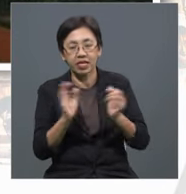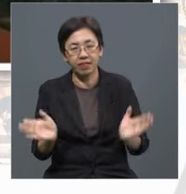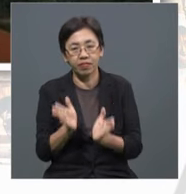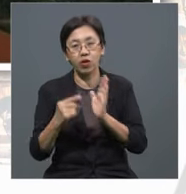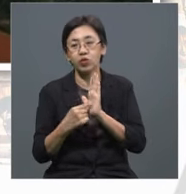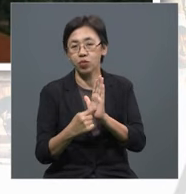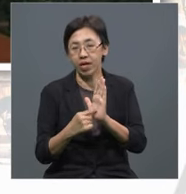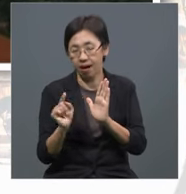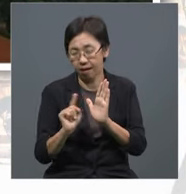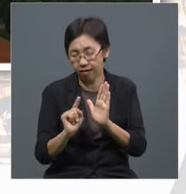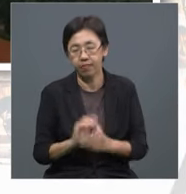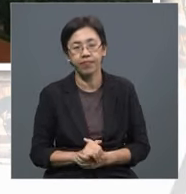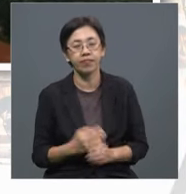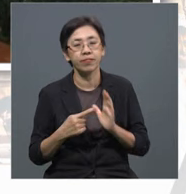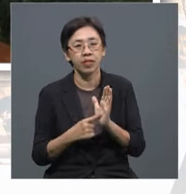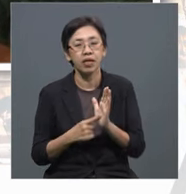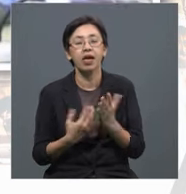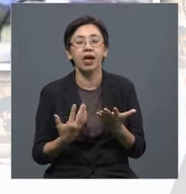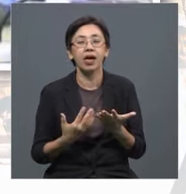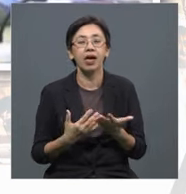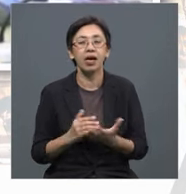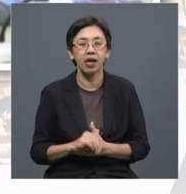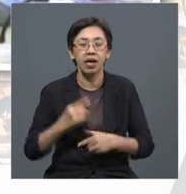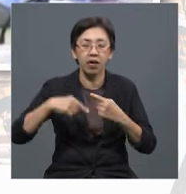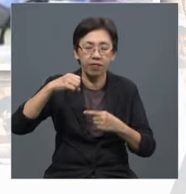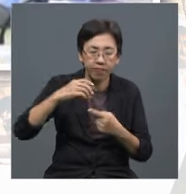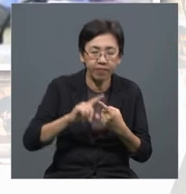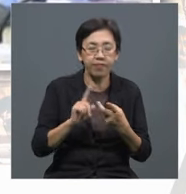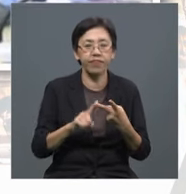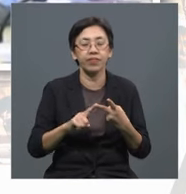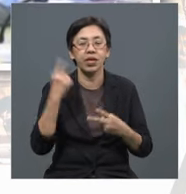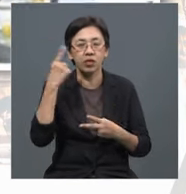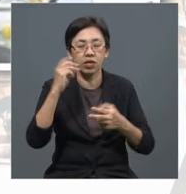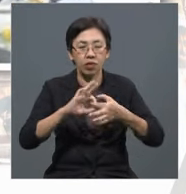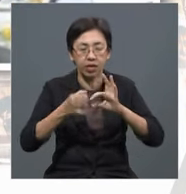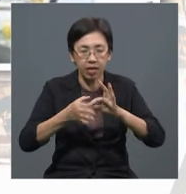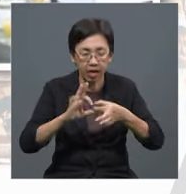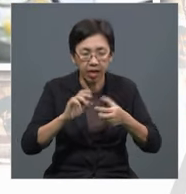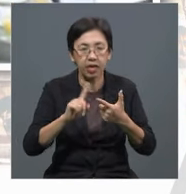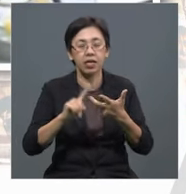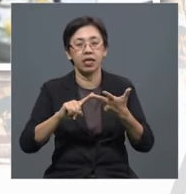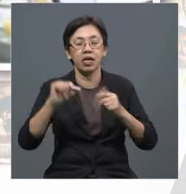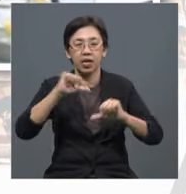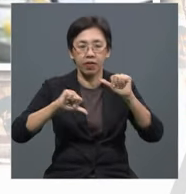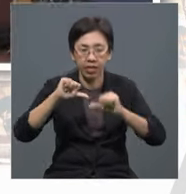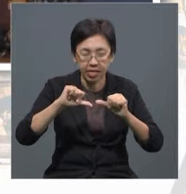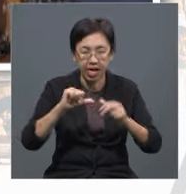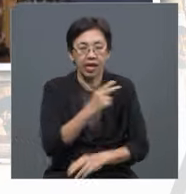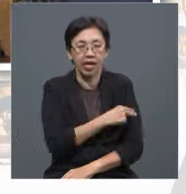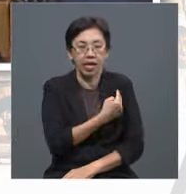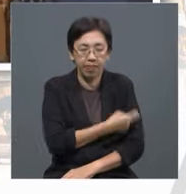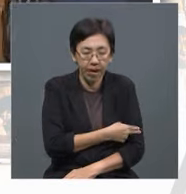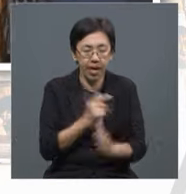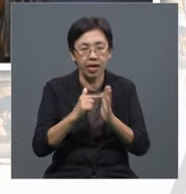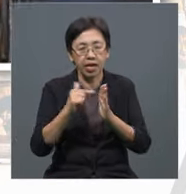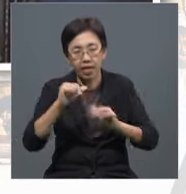เช่นในด้านพลังงานหมุนเวียนนะคะการท่องเที่ยวเชิงกีฬาด้านวิทยาศาสตร์การแพทย์และเภสัชกรรมแล้วก็